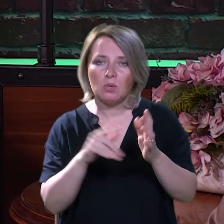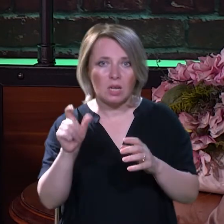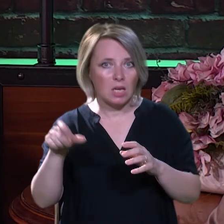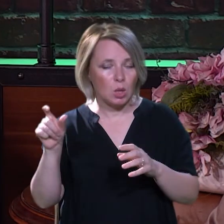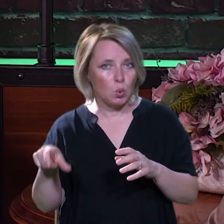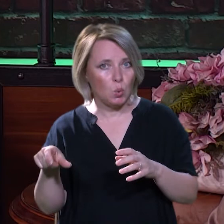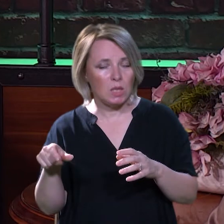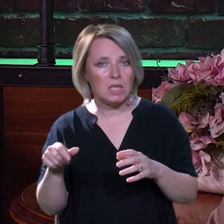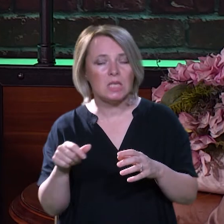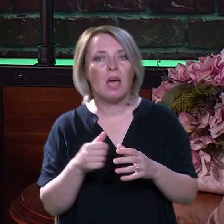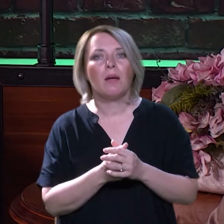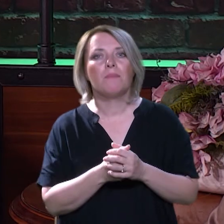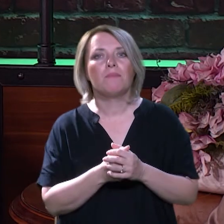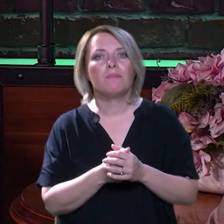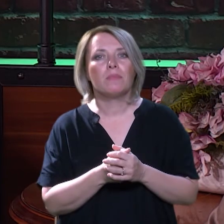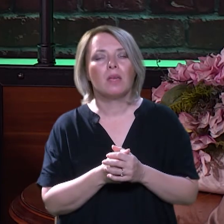se ljudi